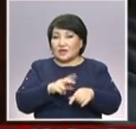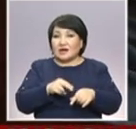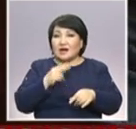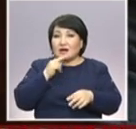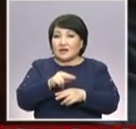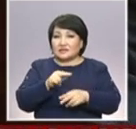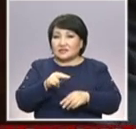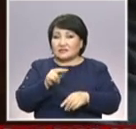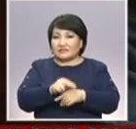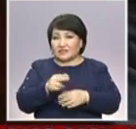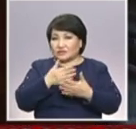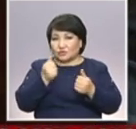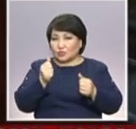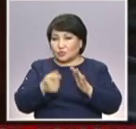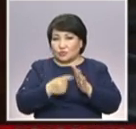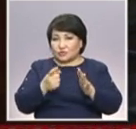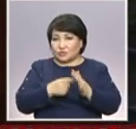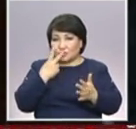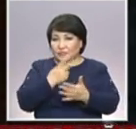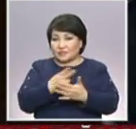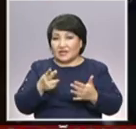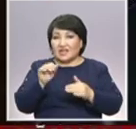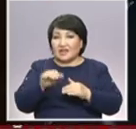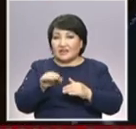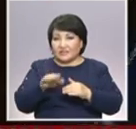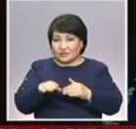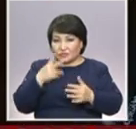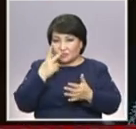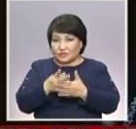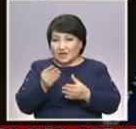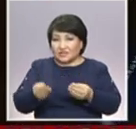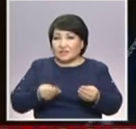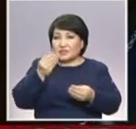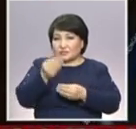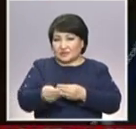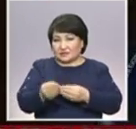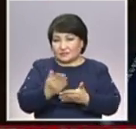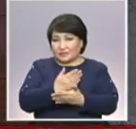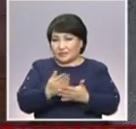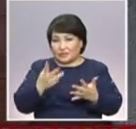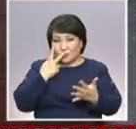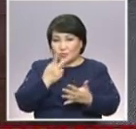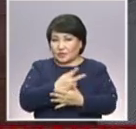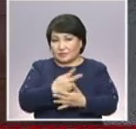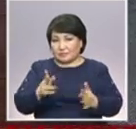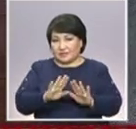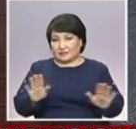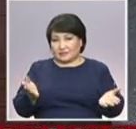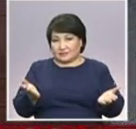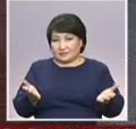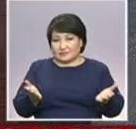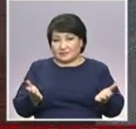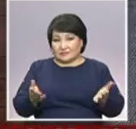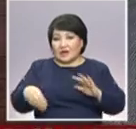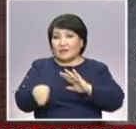көрмей отыр бұл істе. Барлық тыңдалымда бейнежазба көрсетіліпті. Онда ақшаны беріп жатқандығы тіпті көрінбейді екен. Что такое взятка называется? Пара